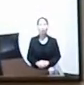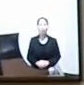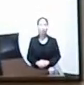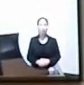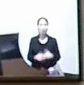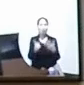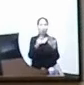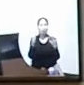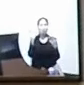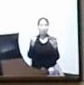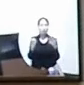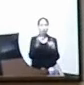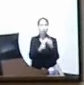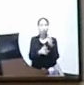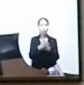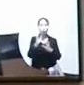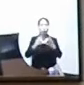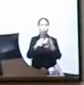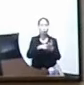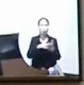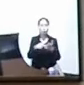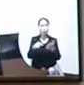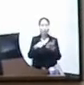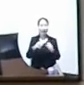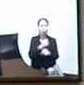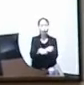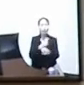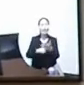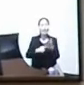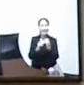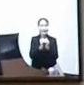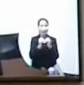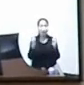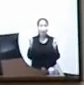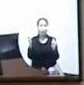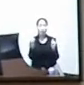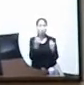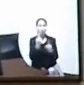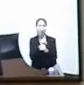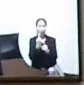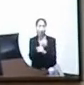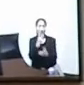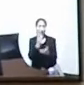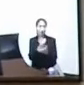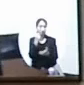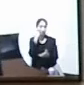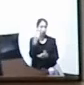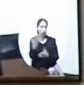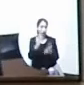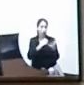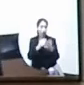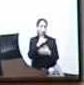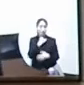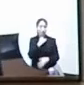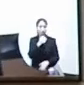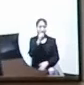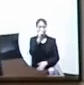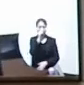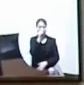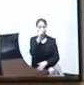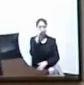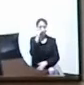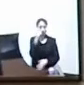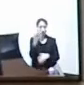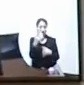의사일정 제8항 안동시 국가보훈 대상자 예우 및 지원에 관한 조례 일부 개정 조례에 대해 질의나 토론하신 분 계십니까?